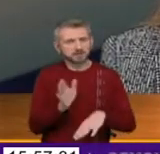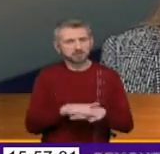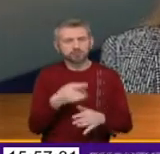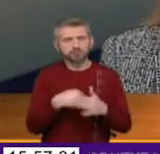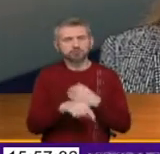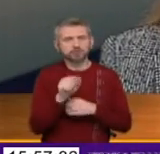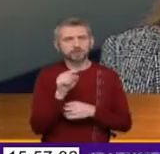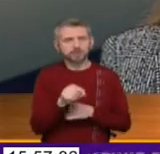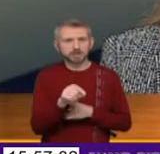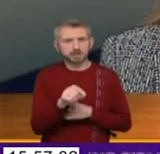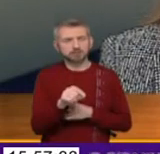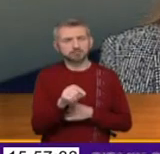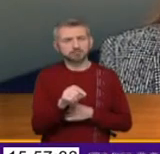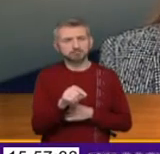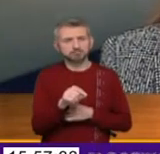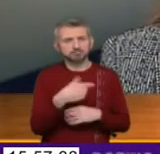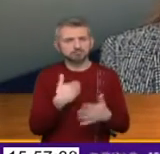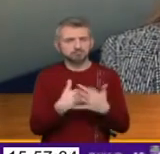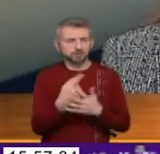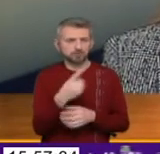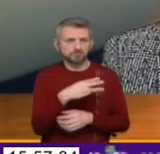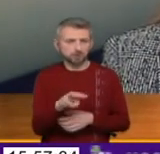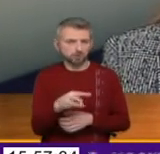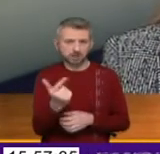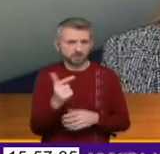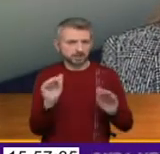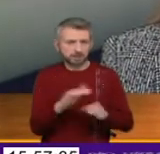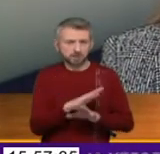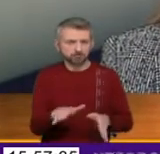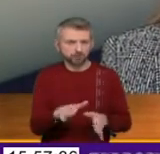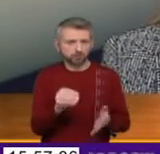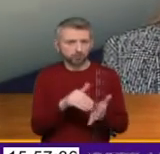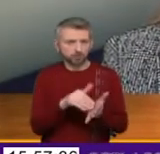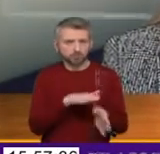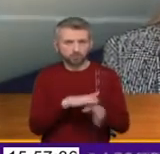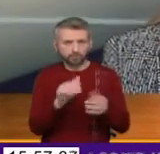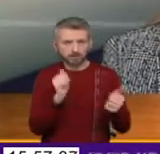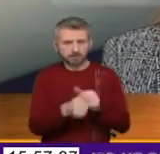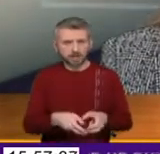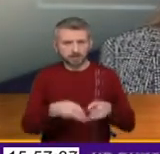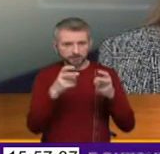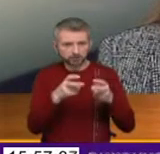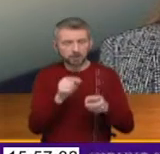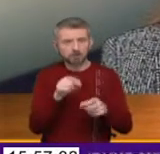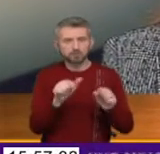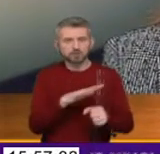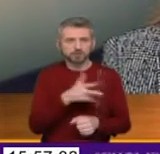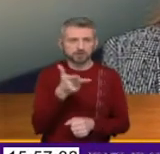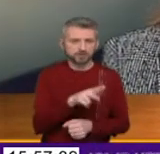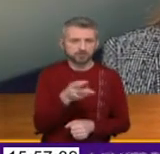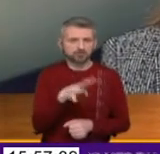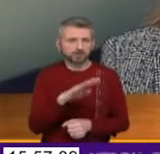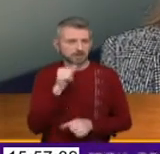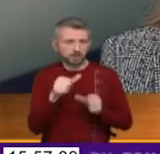тому що це, принаймні, десь близько мільйону, не менше, коштує повна заміна ліфту, і їх може бути 3-4 на